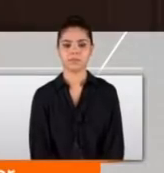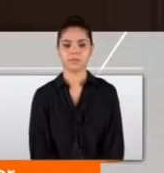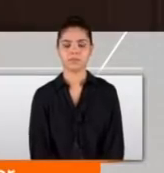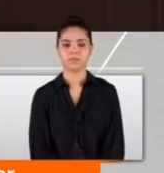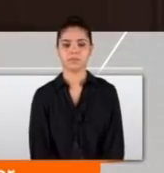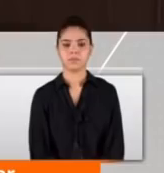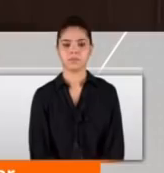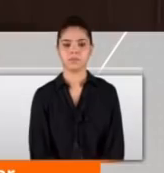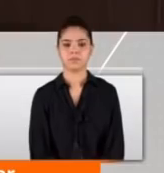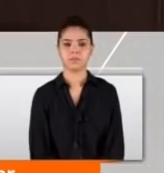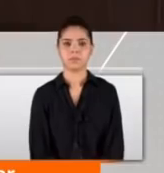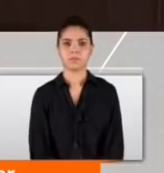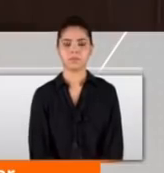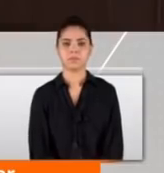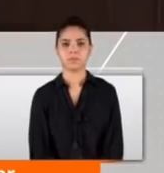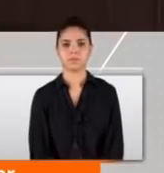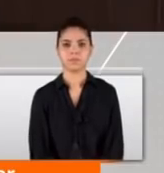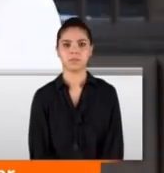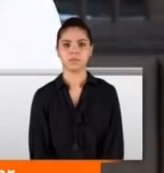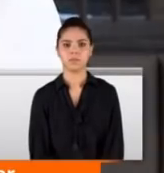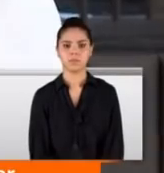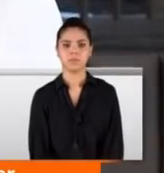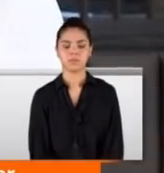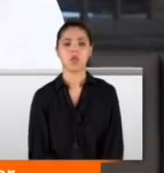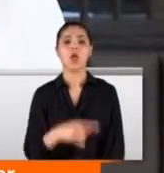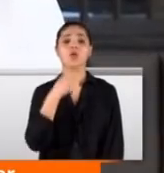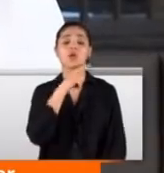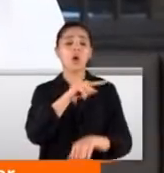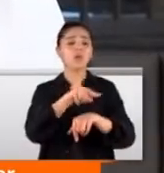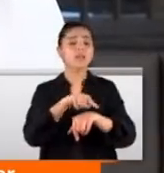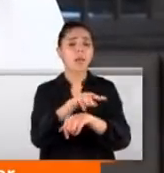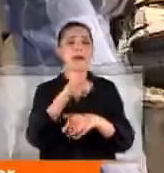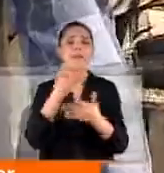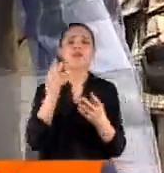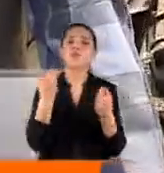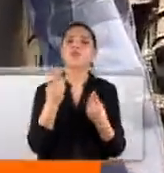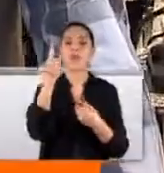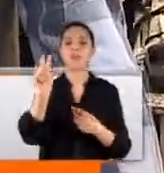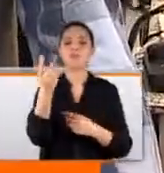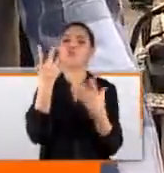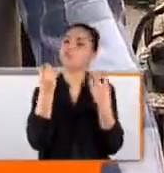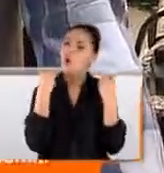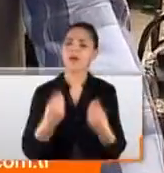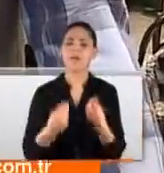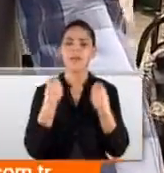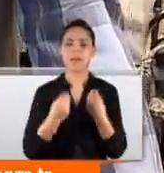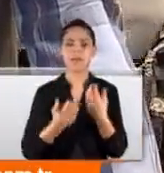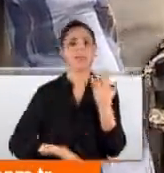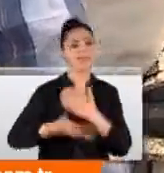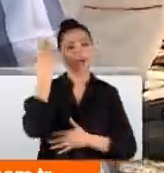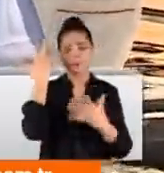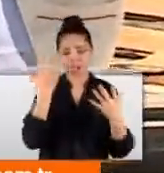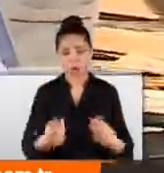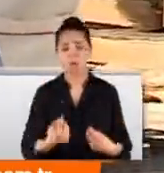işletmelere destek ödemesi yapacağız. Zor zamanda verilebilecek en güzel müjde. Çok iyi. Yani daha fazla